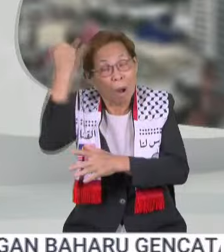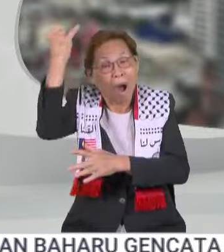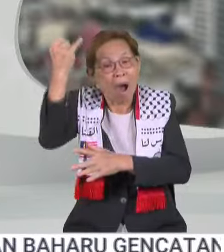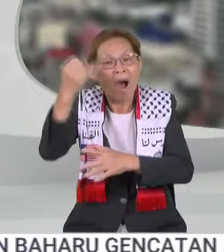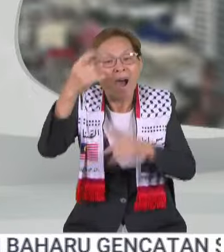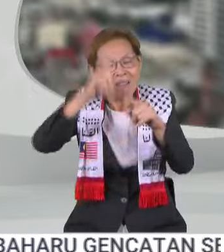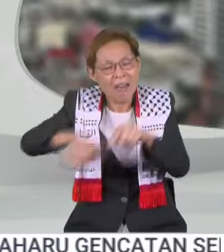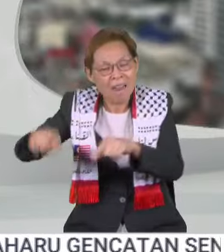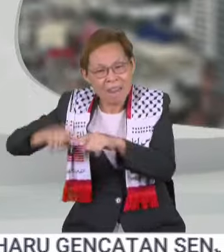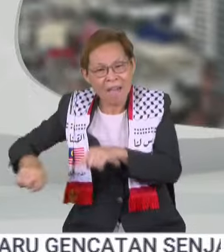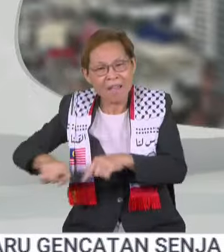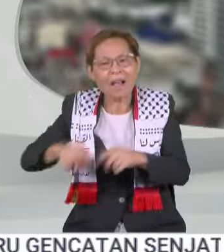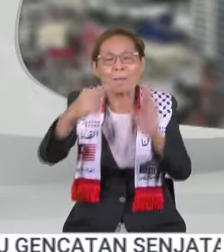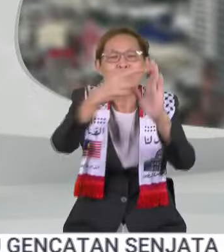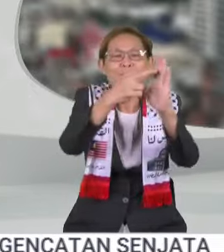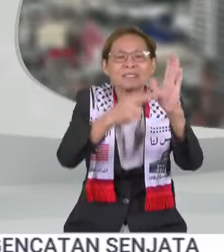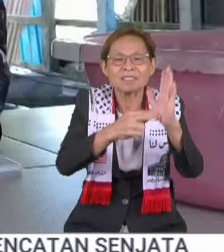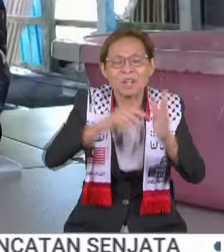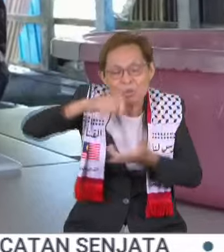kepada resepi bubur lambuk.